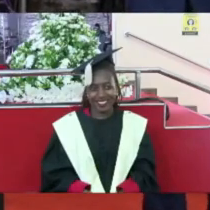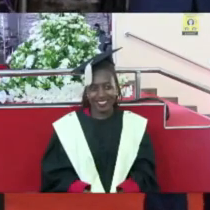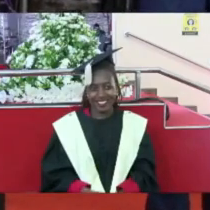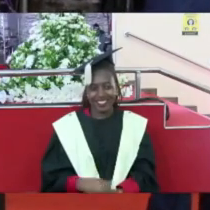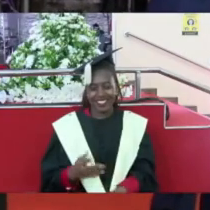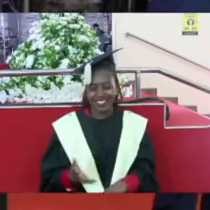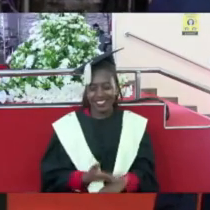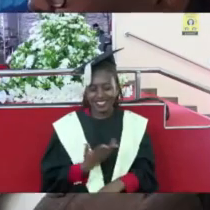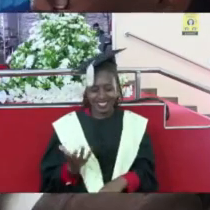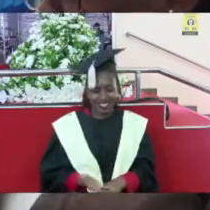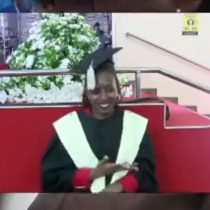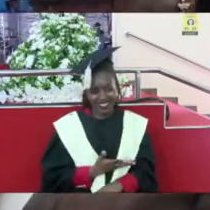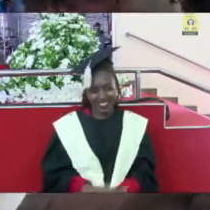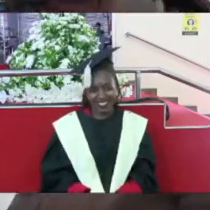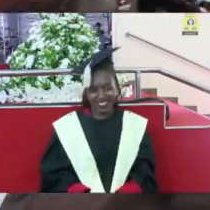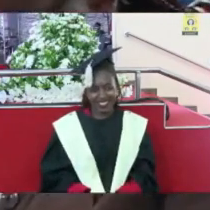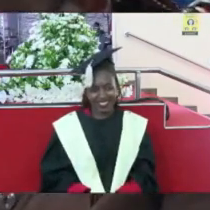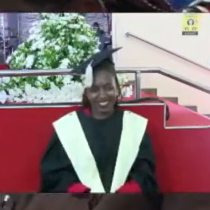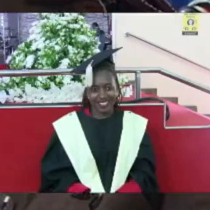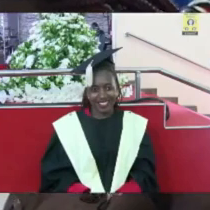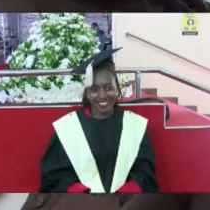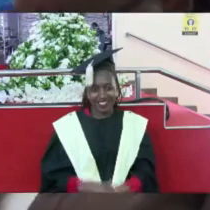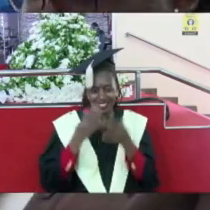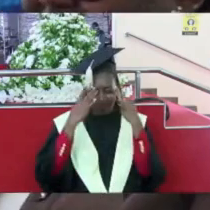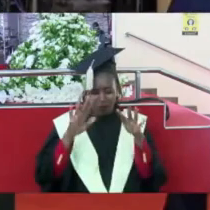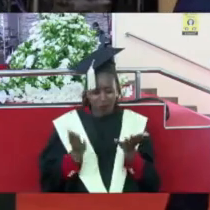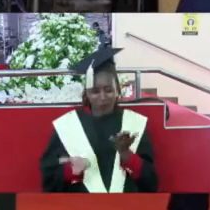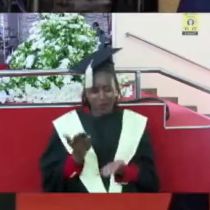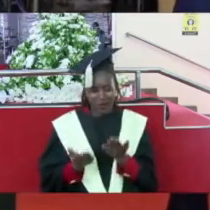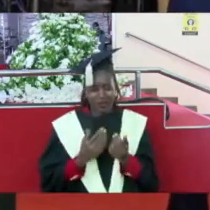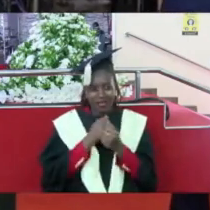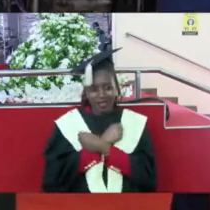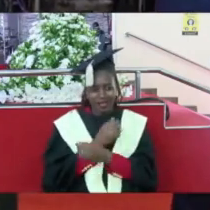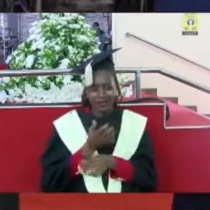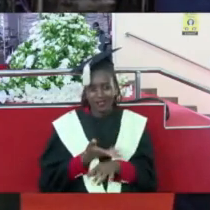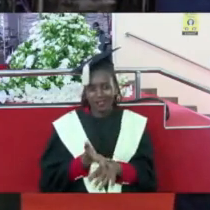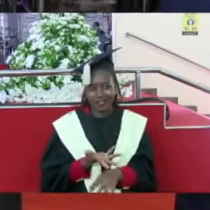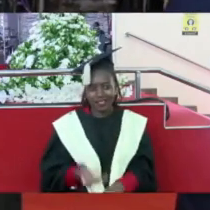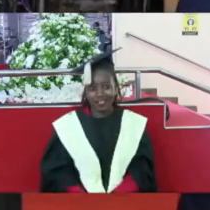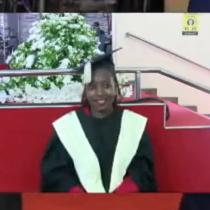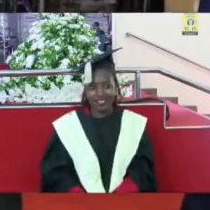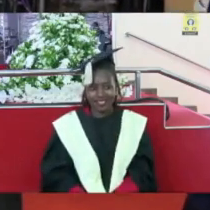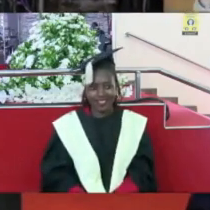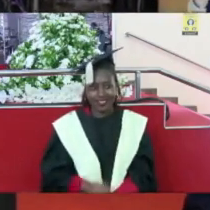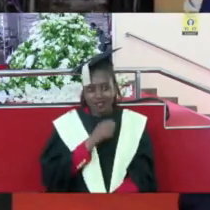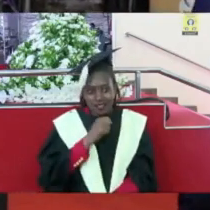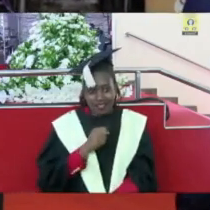hamwe. And others will say yes, we are together. Ama wengine wanyamaze tu. Or others will just be silent.